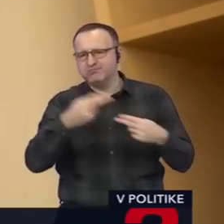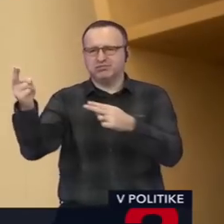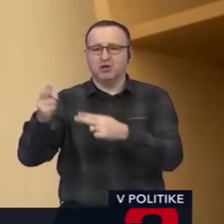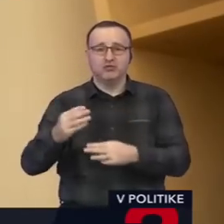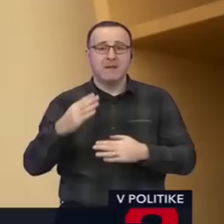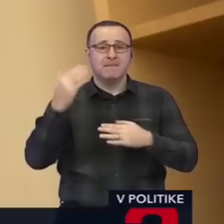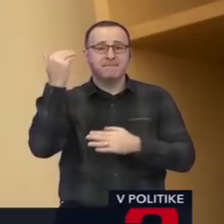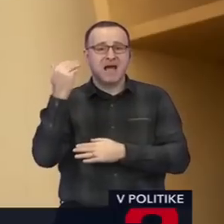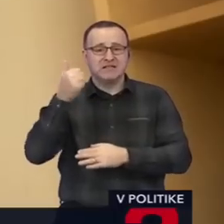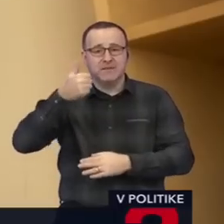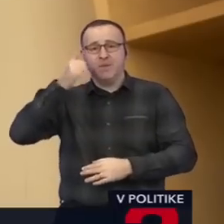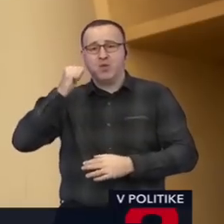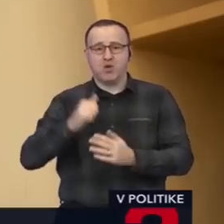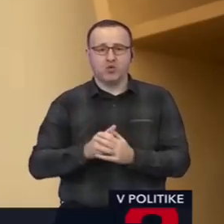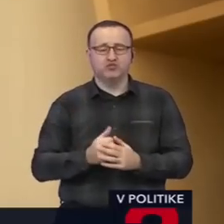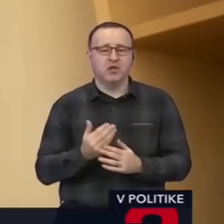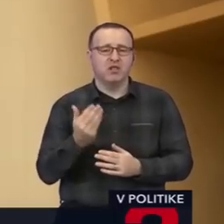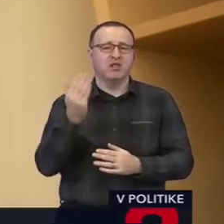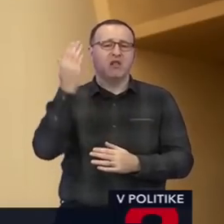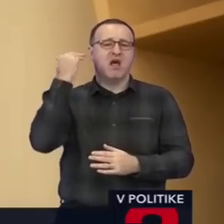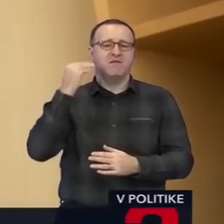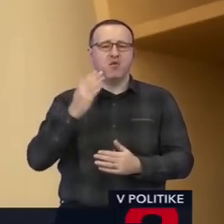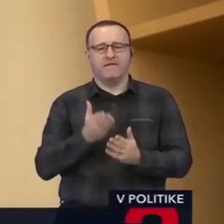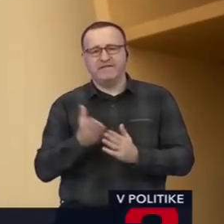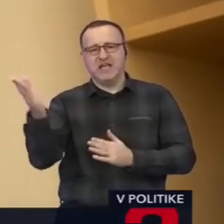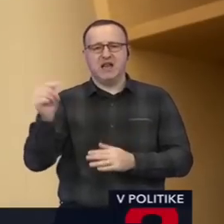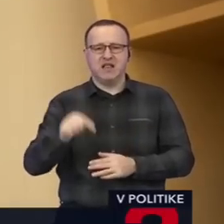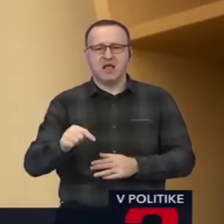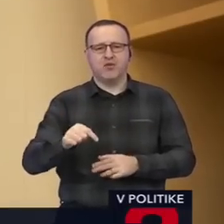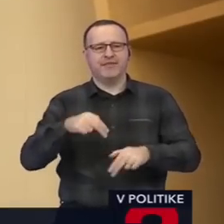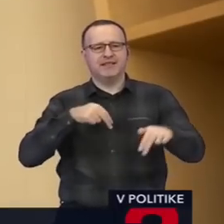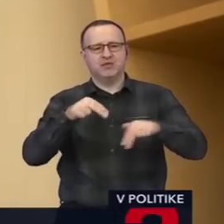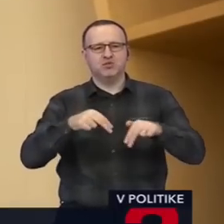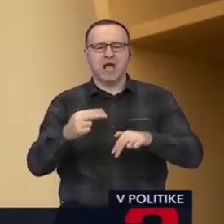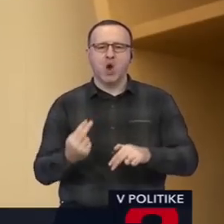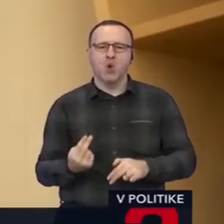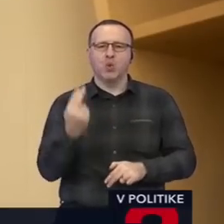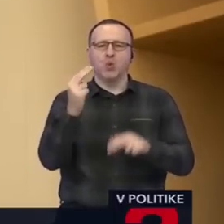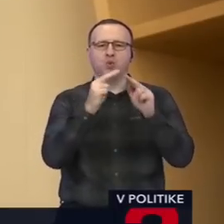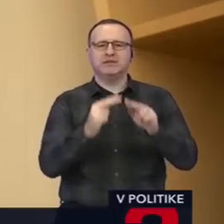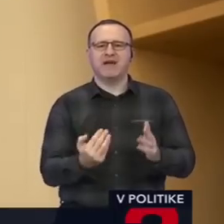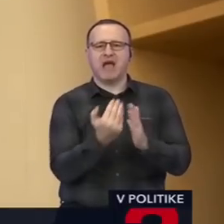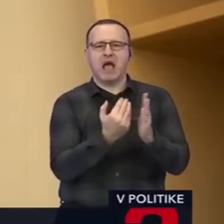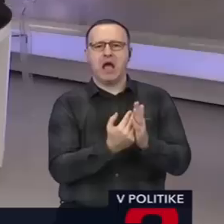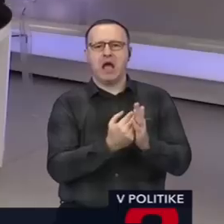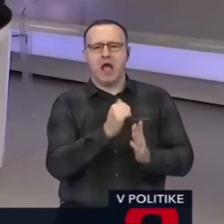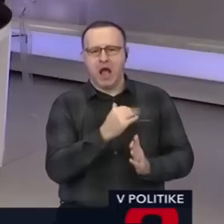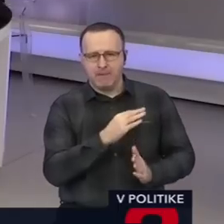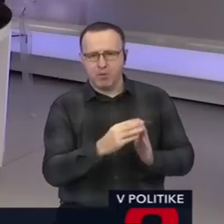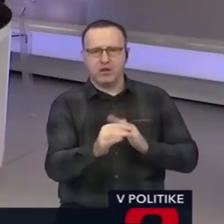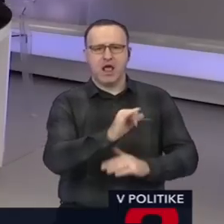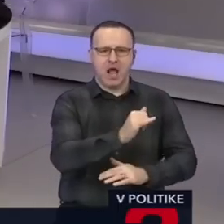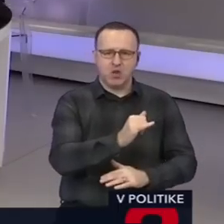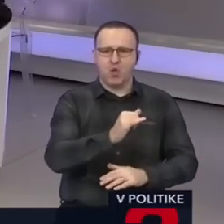pamätám. Mohli by sme sa už dávno vyhnúť a boli by sme sa bývali vyhli tejto celej debate o ústavnosti toho kroku. To je otázka, ktorú si